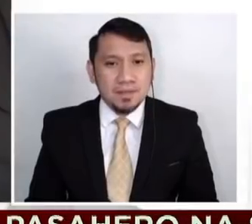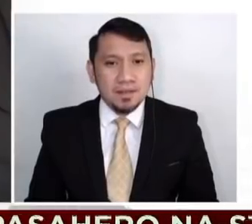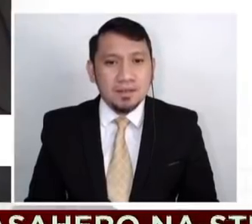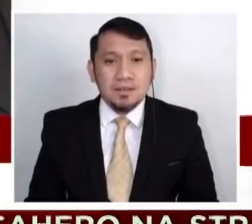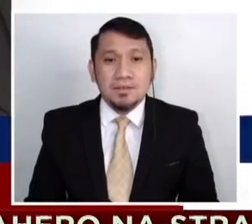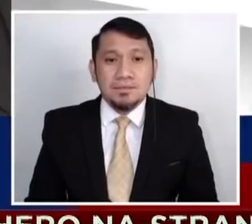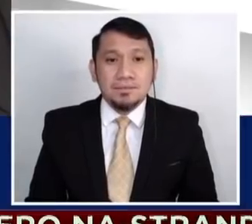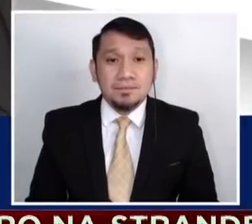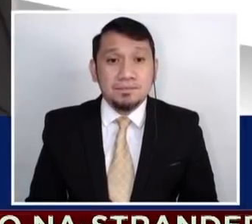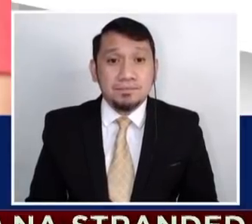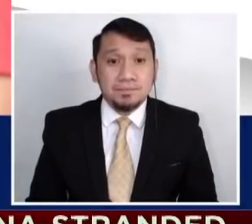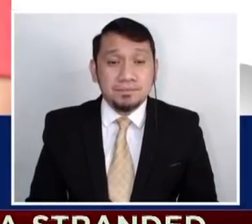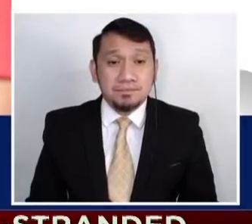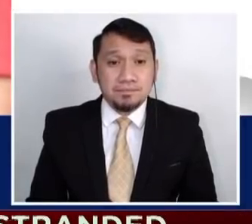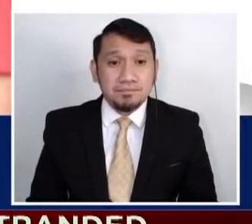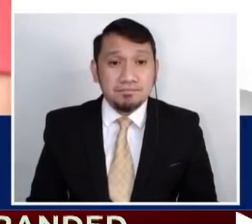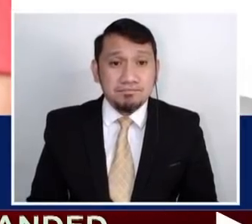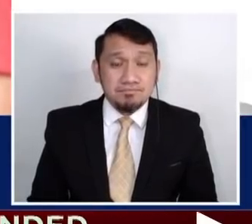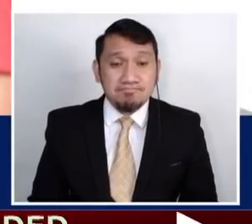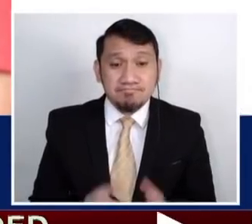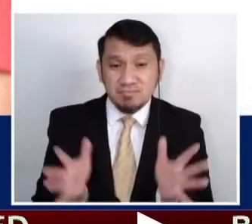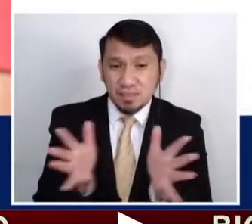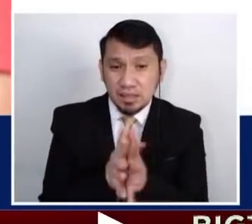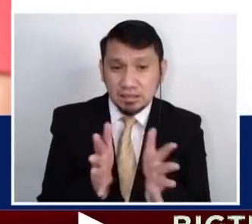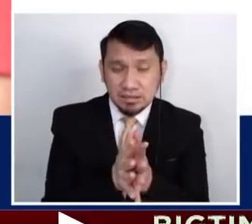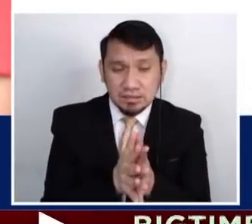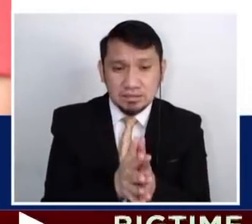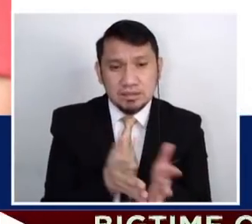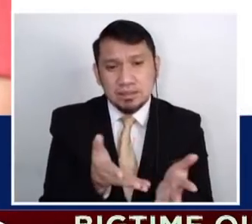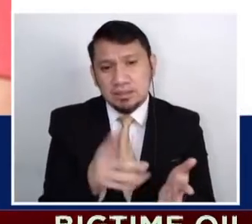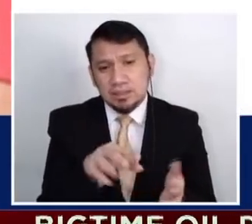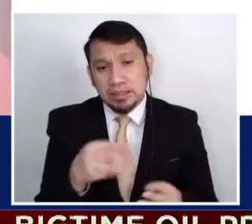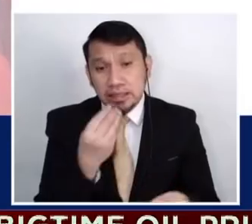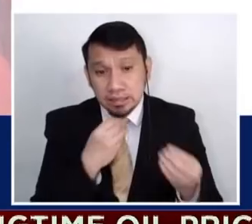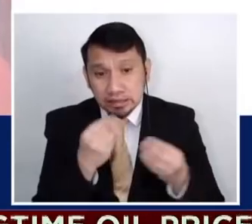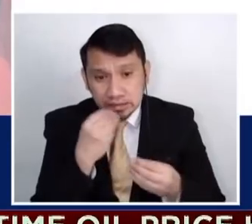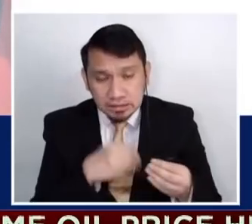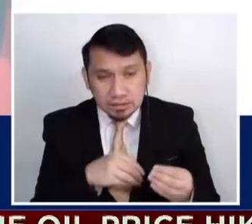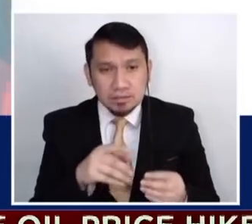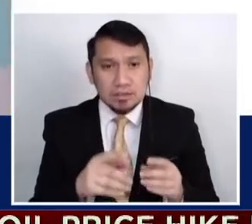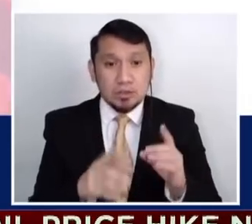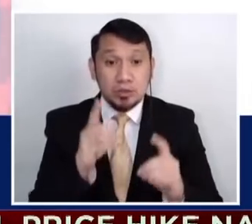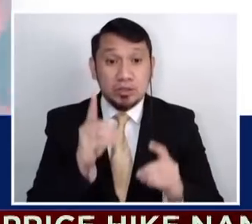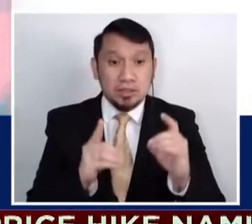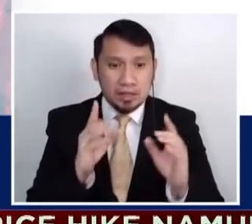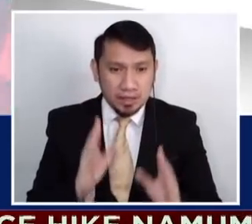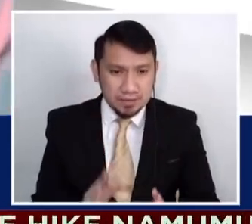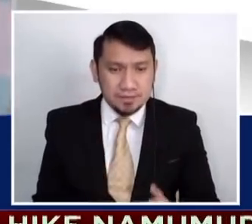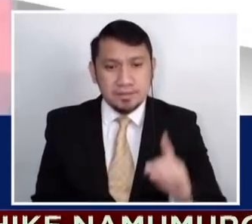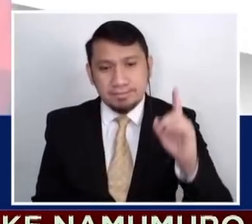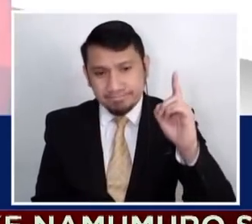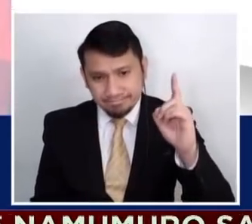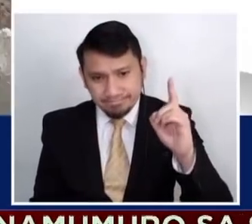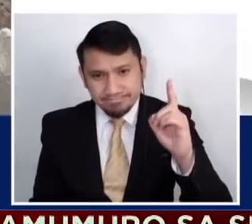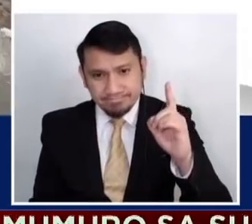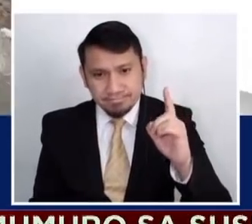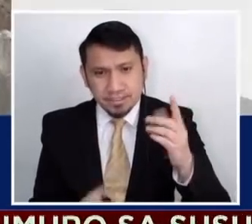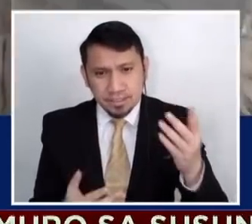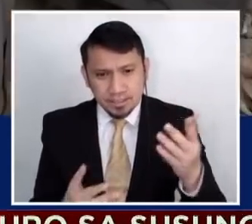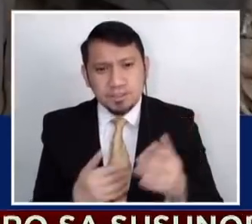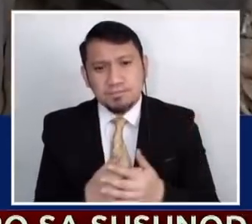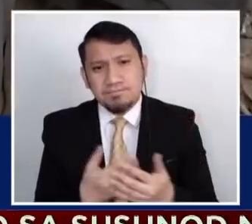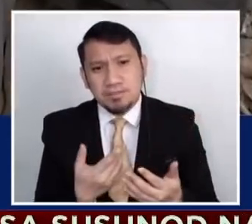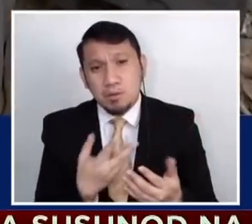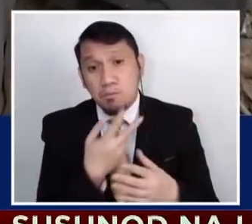sa kanila. Sa gilid-gilid na lang nananghalian ang taxi driver na si Eduardo at delivery rider na si Rene para makatipid.